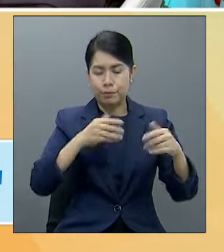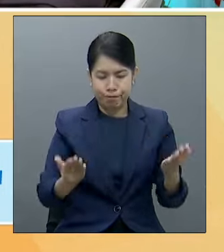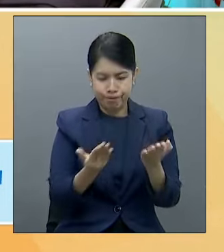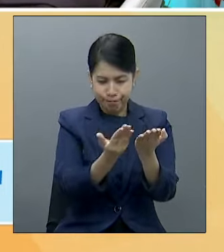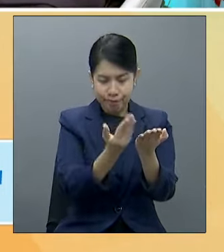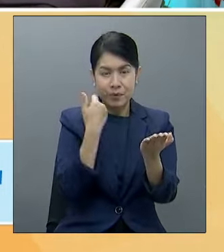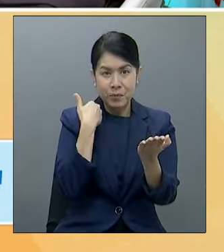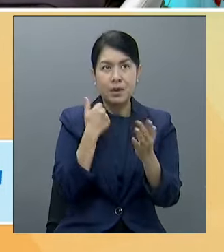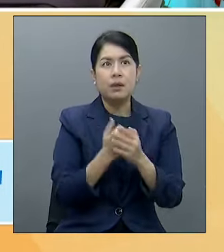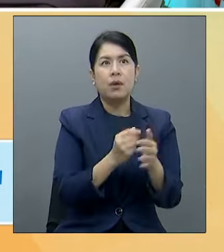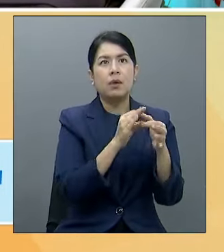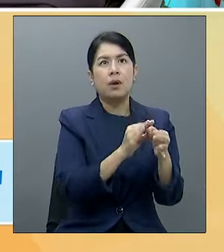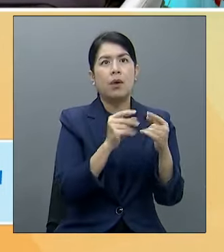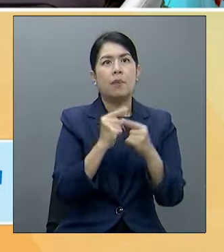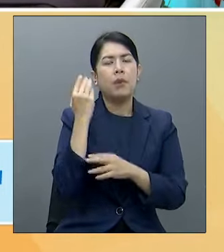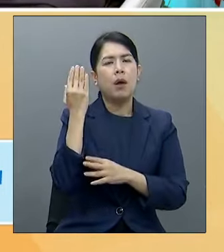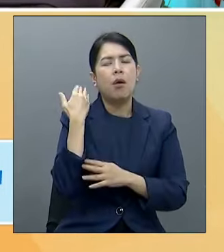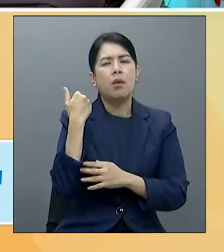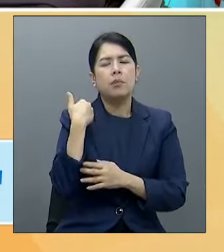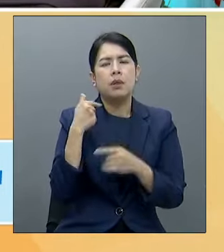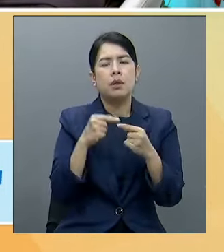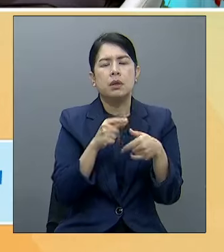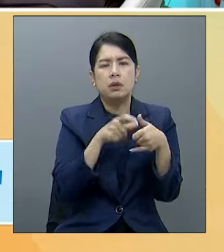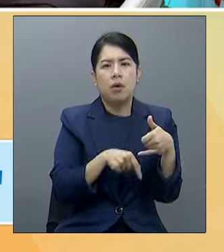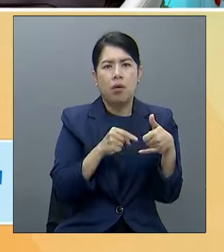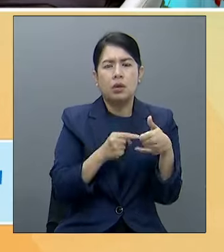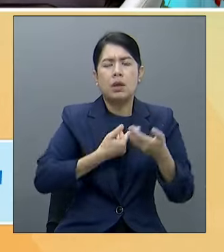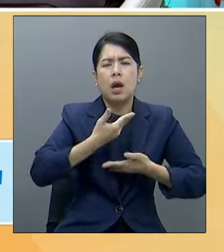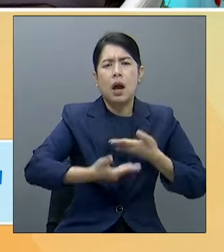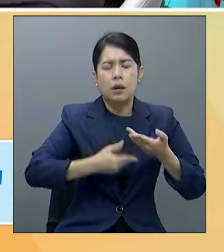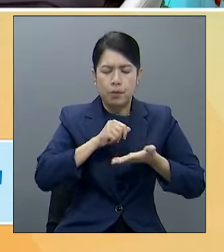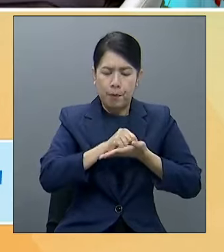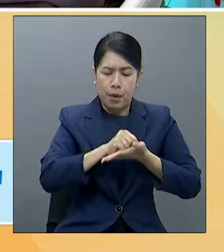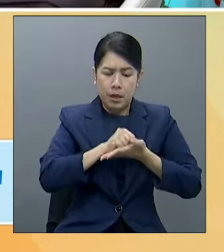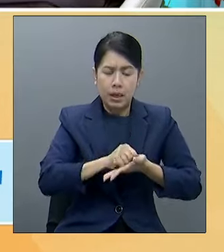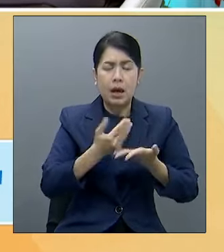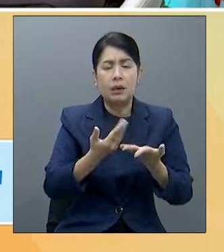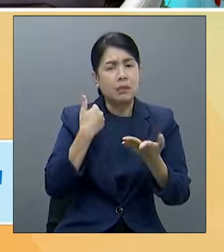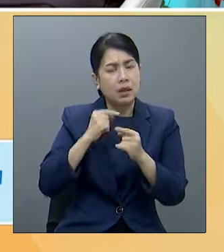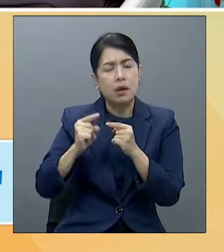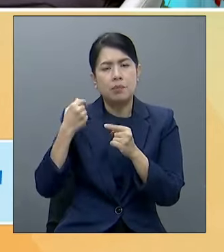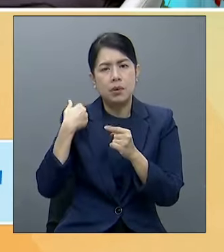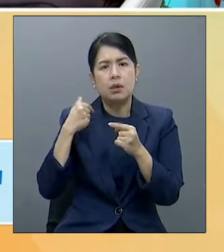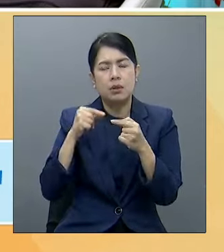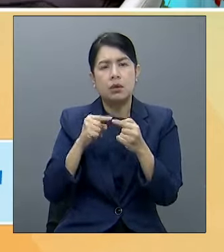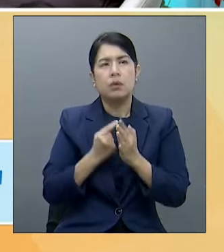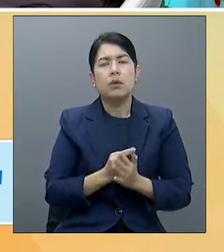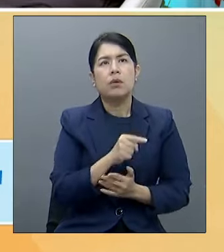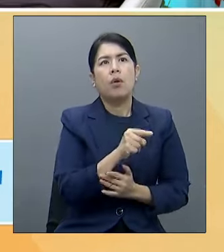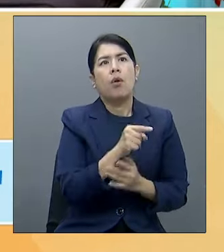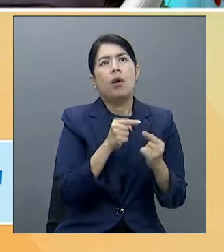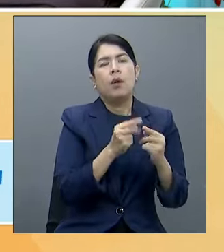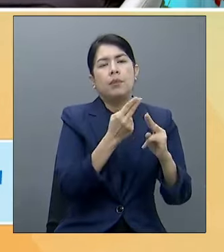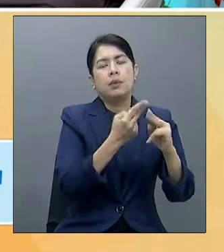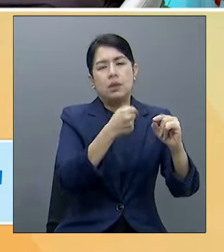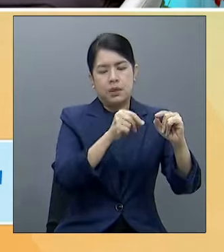เคยถูกจับแล้วก็ผิดกฎหมายต้องเข้าคุกต้องโดนคดีอาญาแล้วก็ยกเลิกกฎหมายอาญานี้ไปตอนนี้ค่ะรายชื่อก็ 9,000 รายชื่อแ